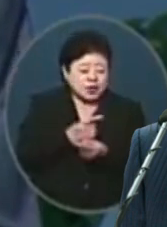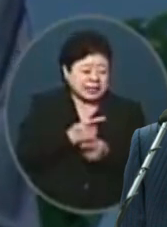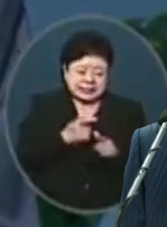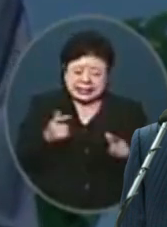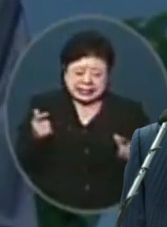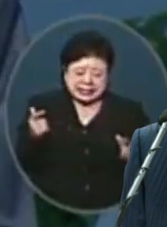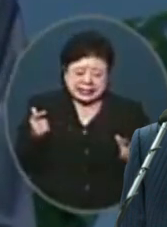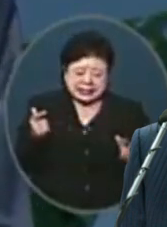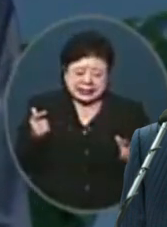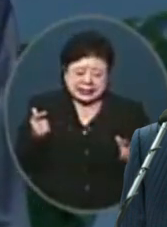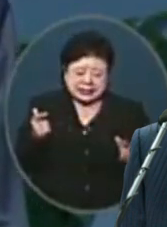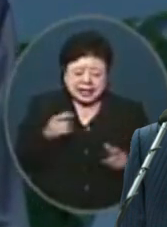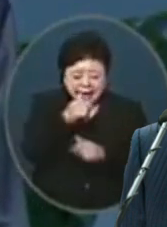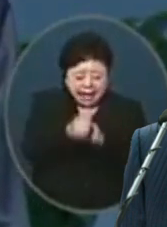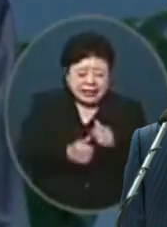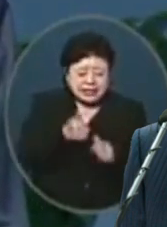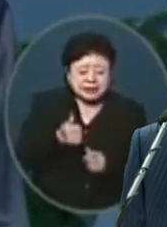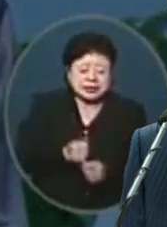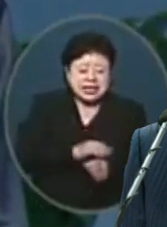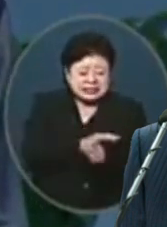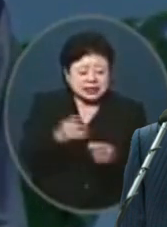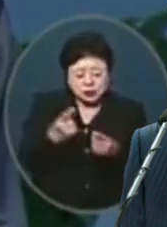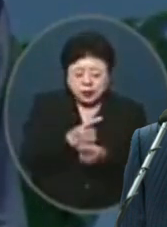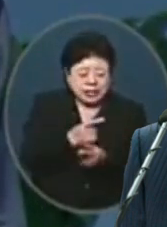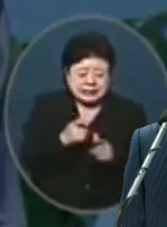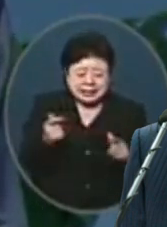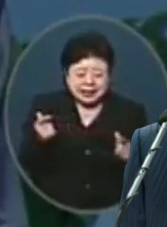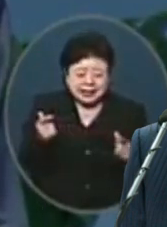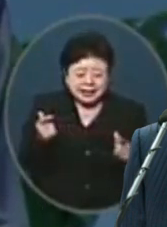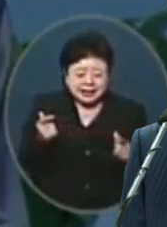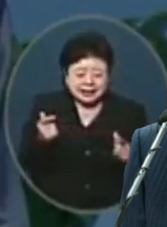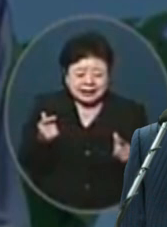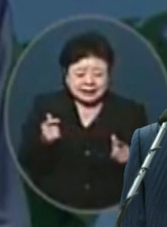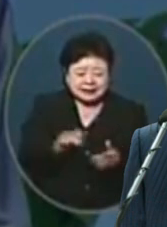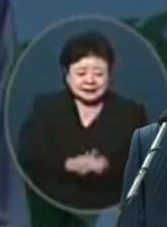않습니다. 하나님의 사랑도 변하지 않습니다.